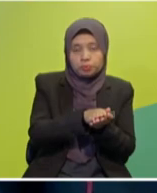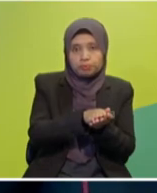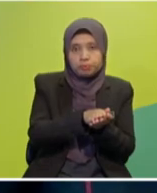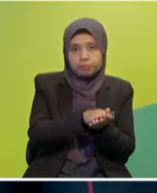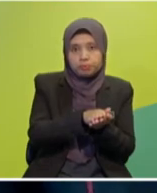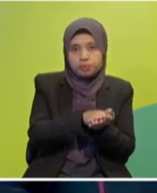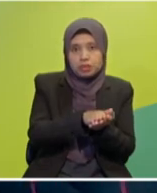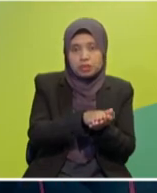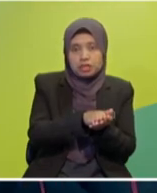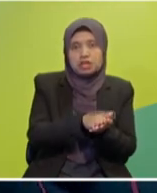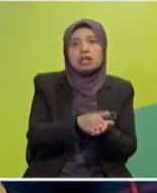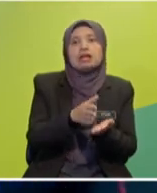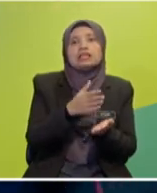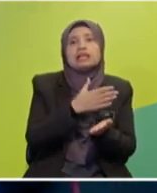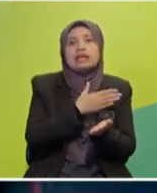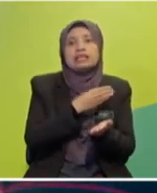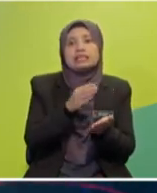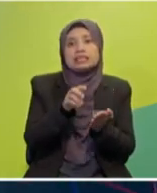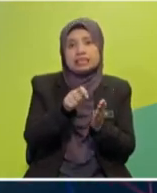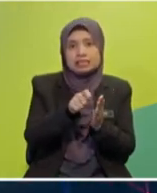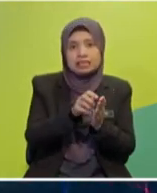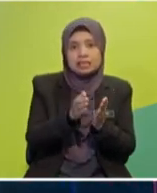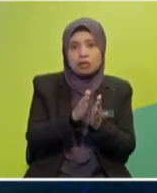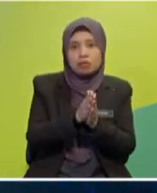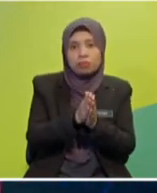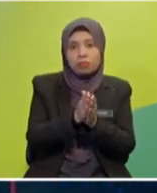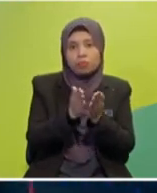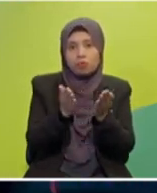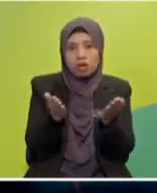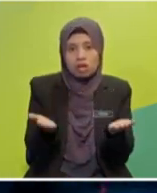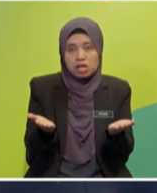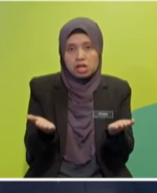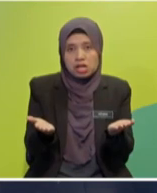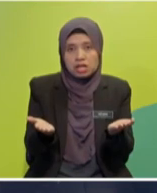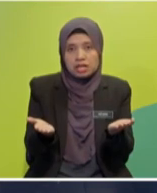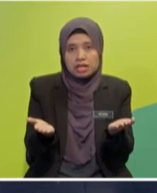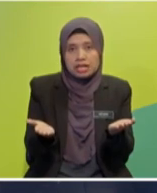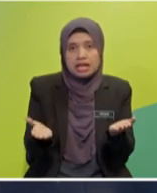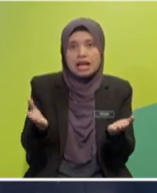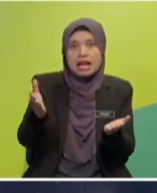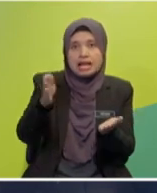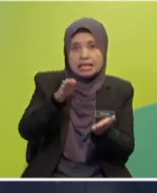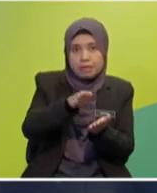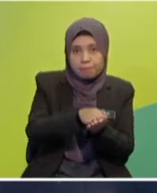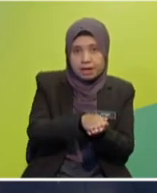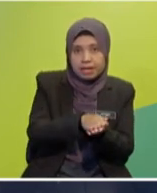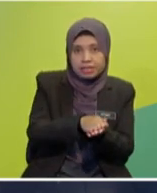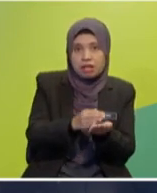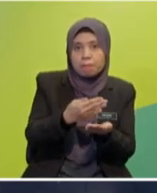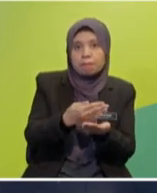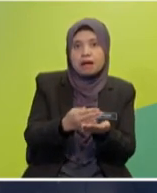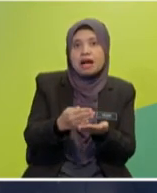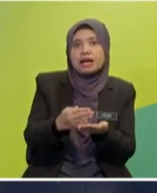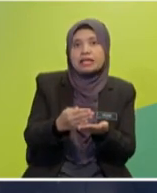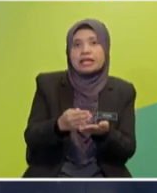Kan? Dan ini ada tertutup. Betul, cikgu. Jadi cikgu nak Hanif lipat bahagian yang tertutup. Lipat bahagian tertutup.